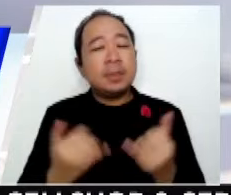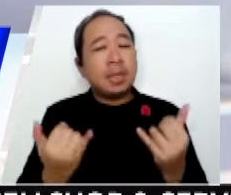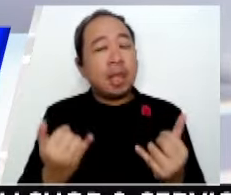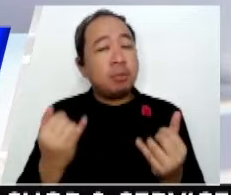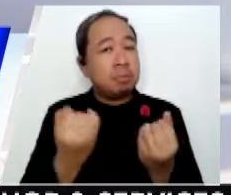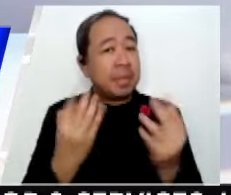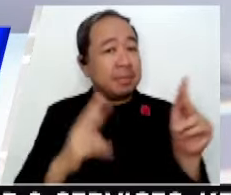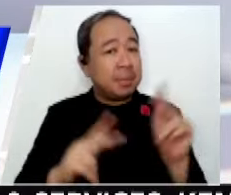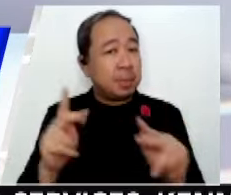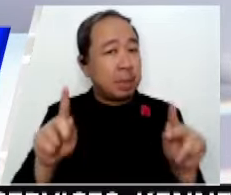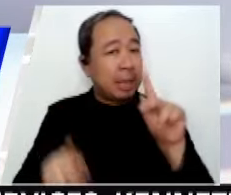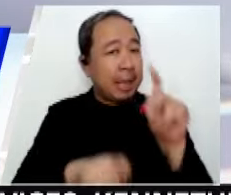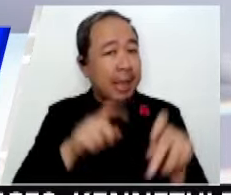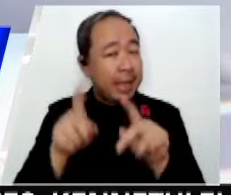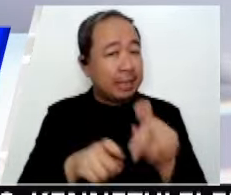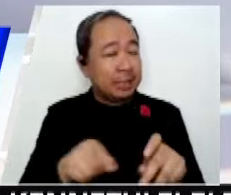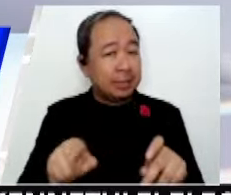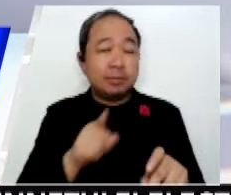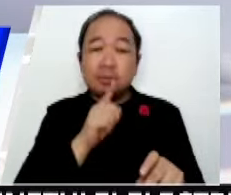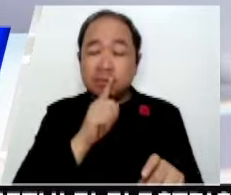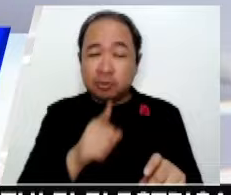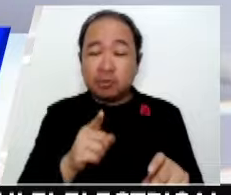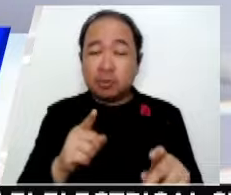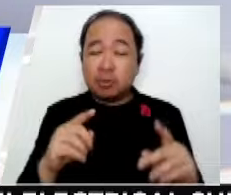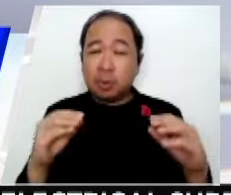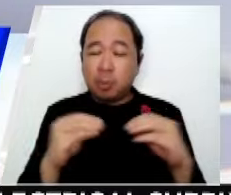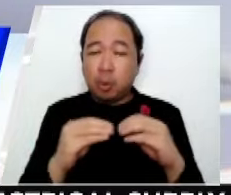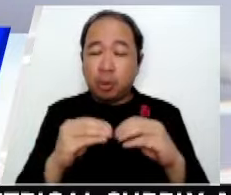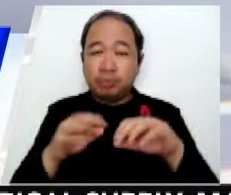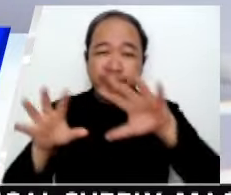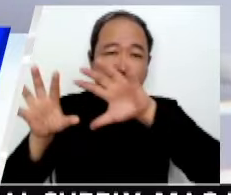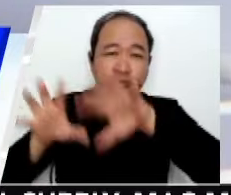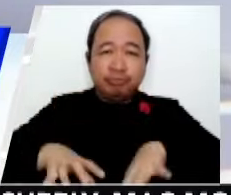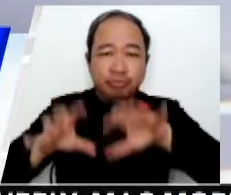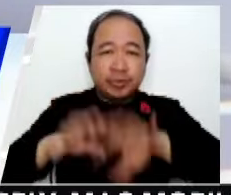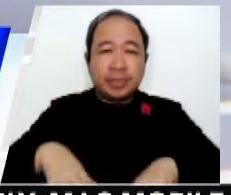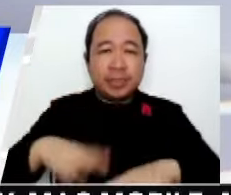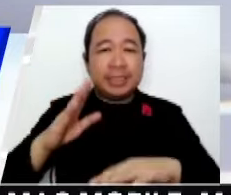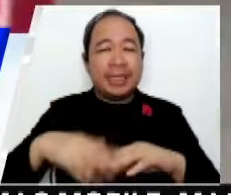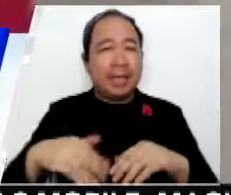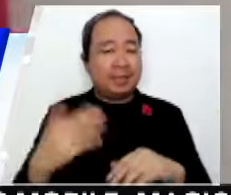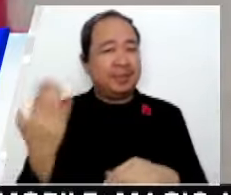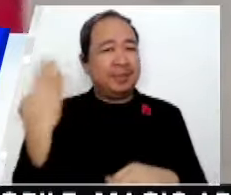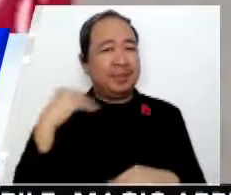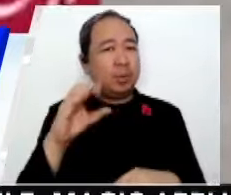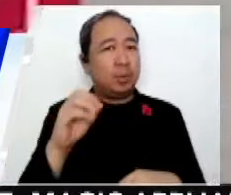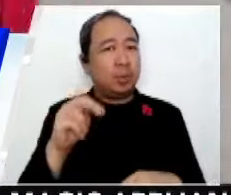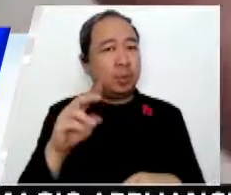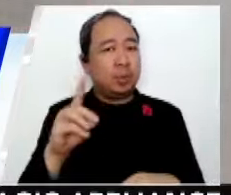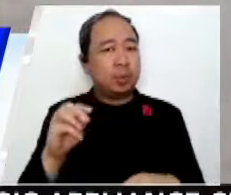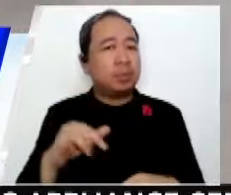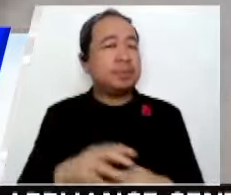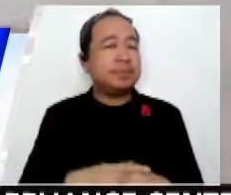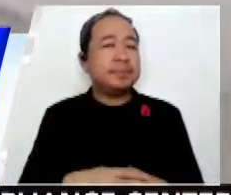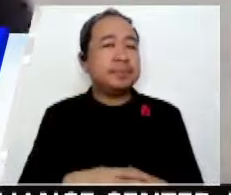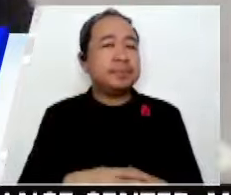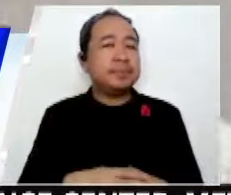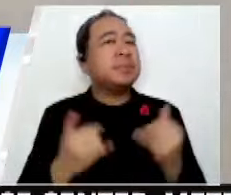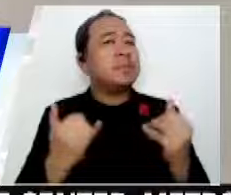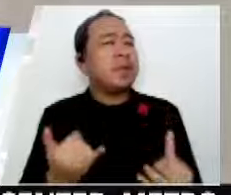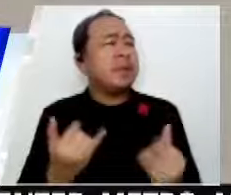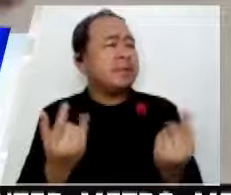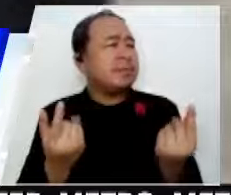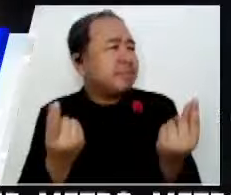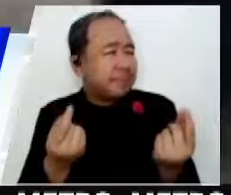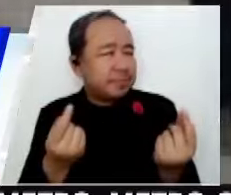marami po ba talaga yung ibinagsak na ulan nito kaysa sa Undoy? Actually, Connie, ganito ang gawin natin, no? Huwag nating